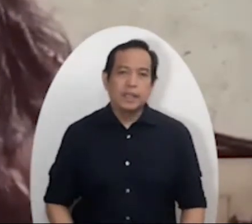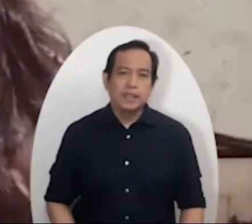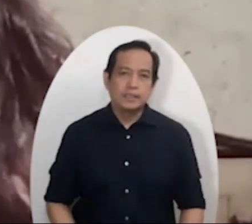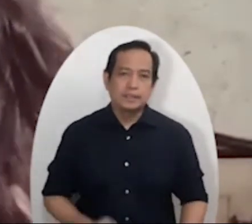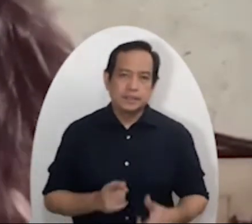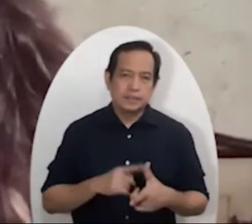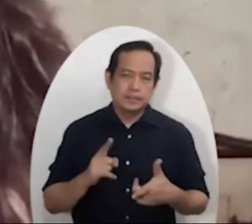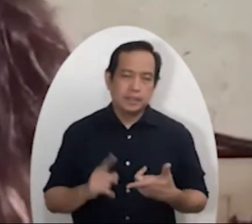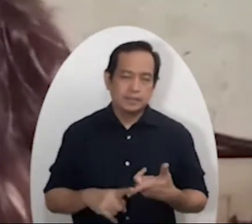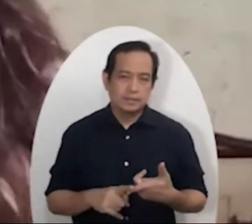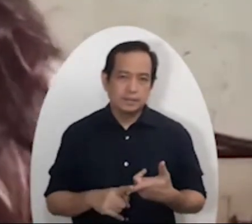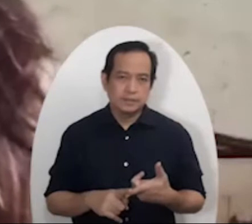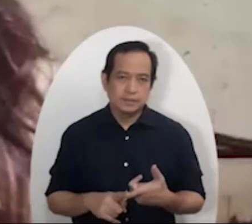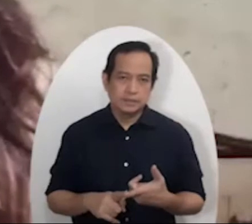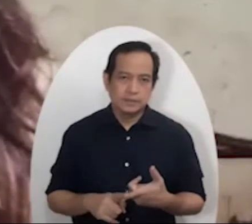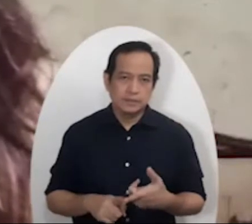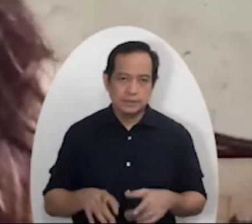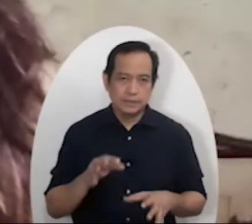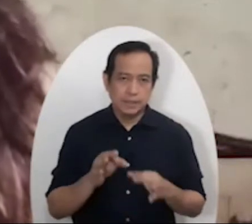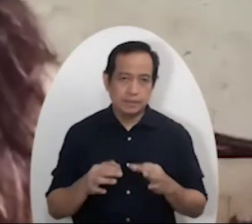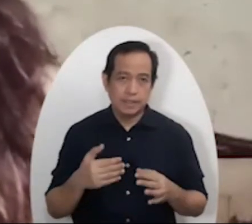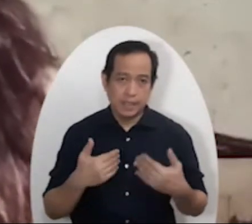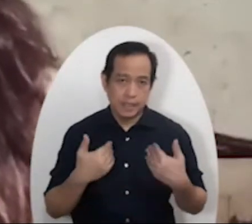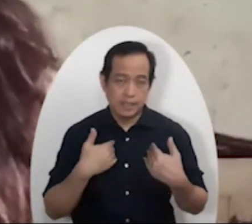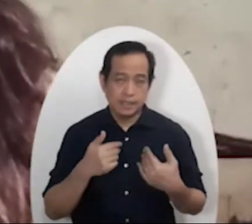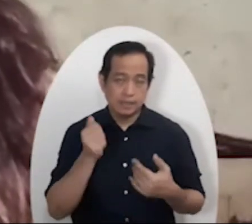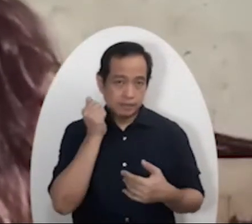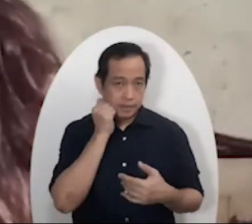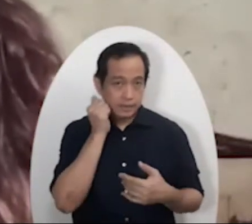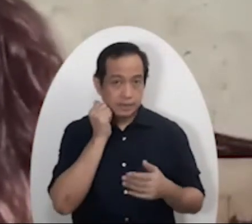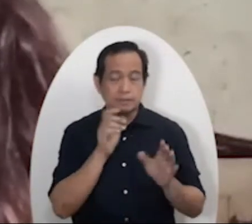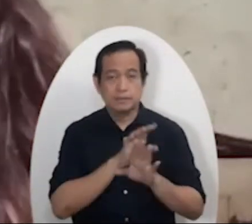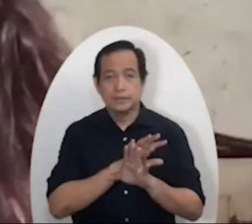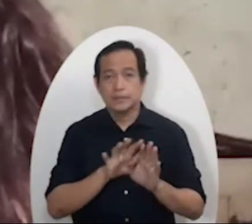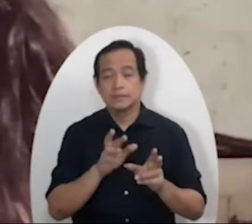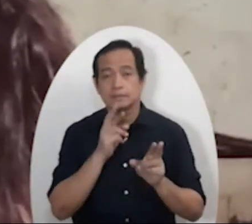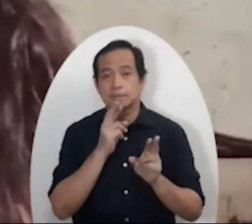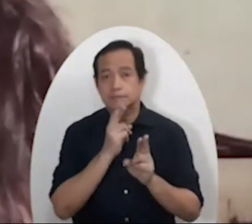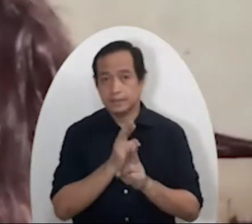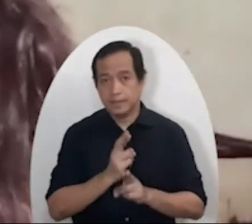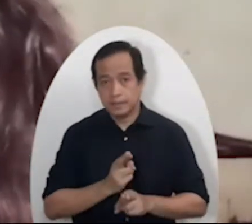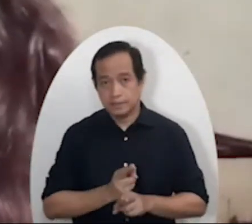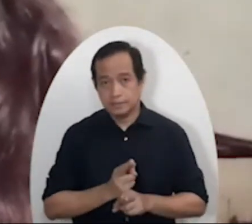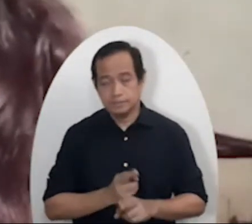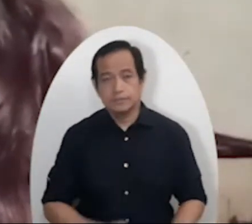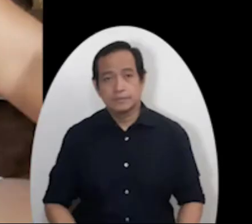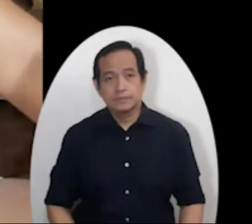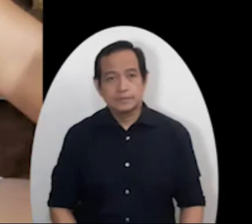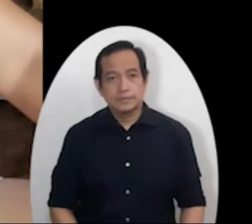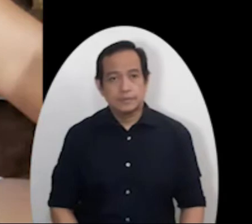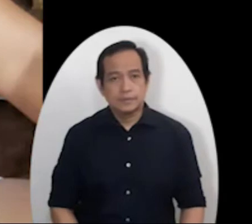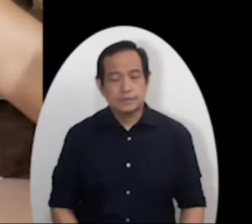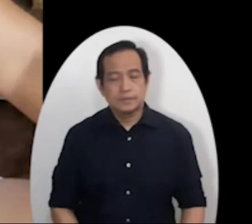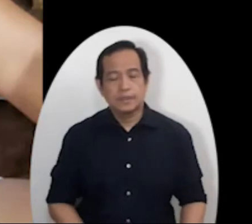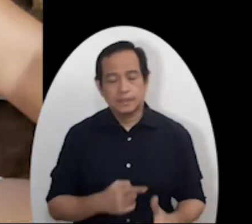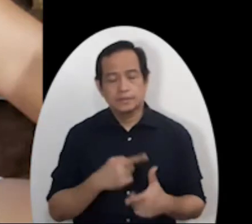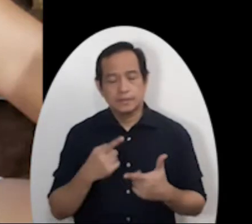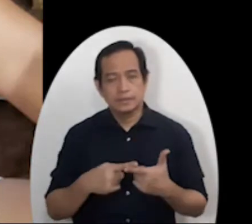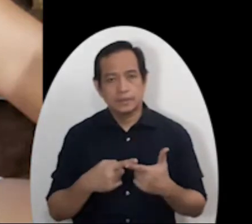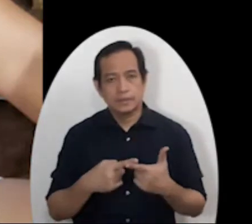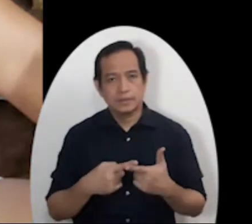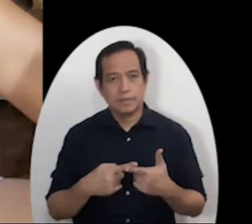mata, ito'y pinapalitan ng orbital implant na siya rin kinakabitan ng mga naiwang muscles ng mata upang makagagalaw ng